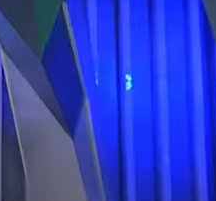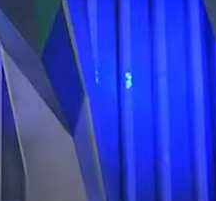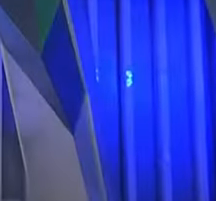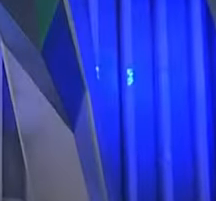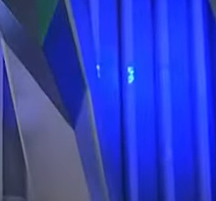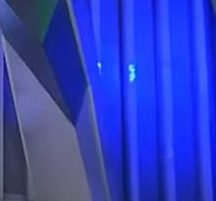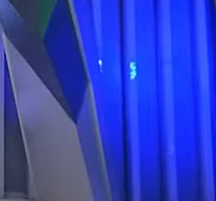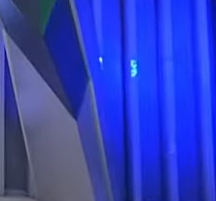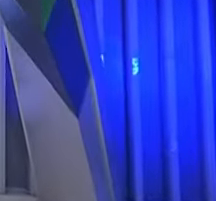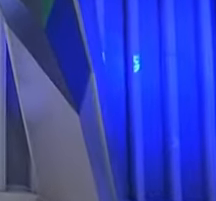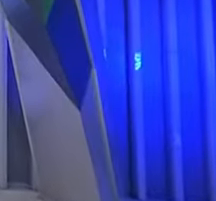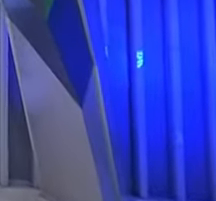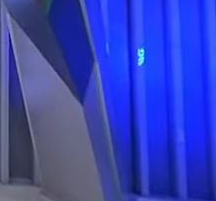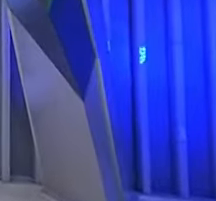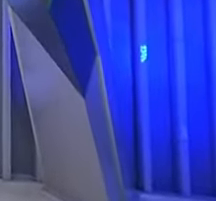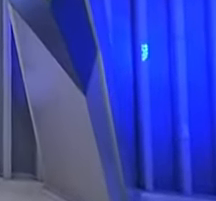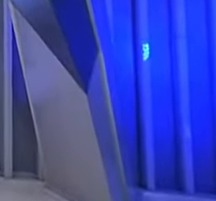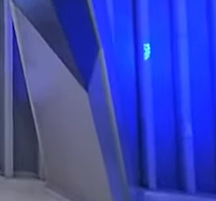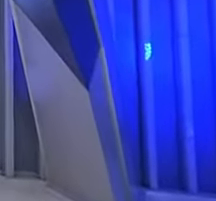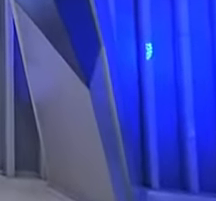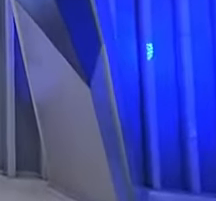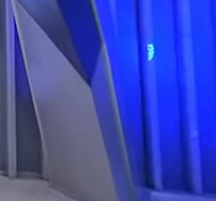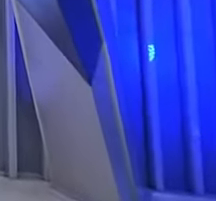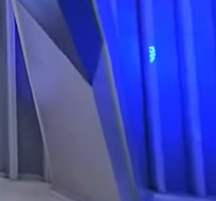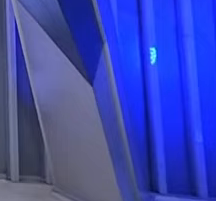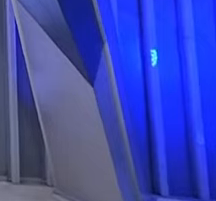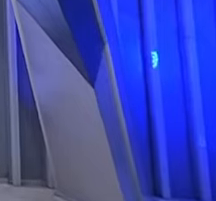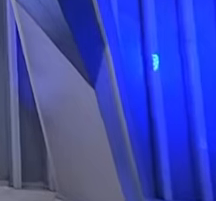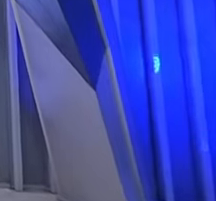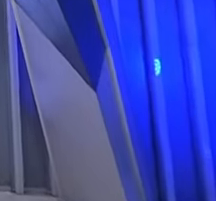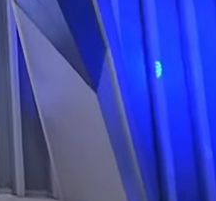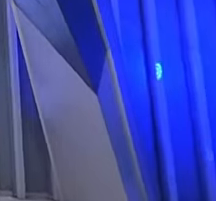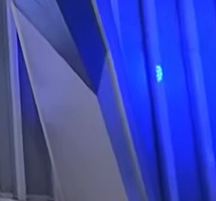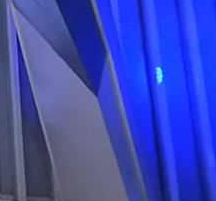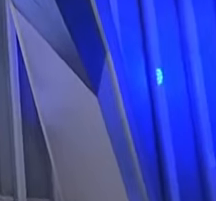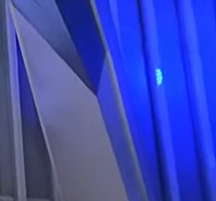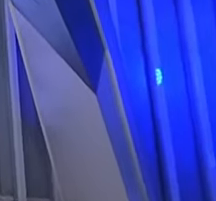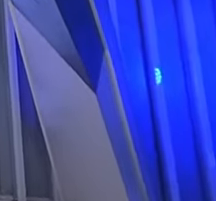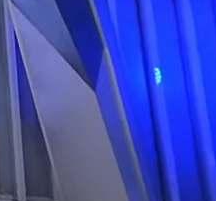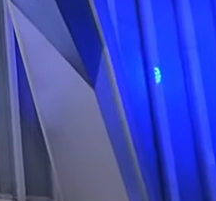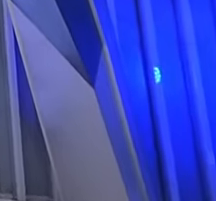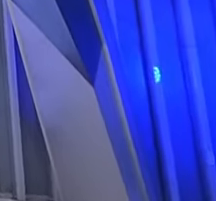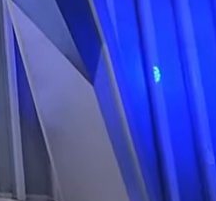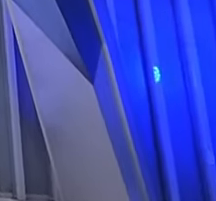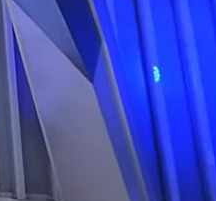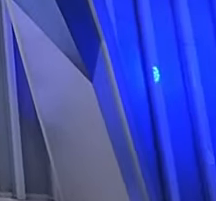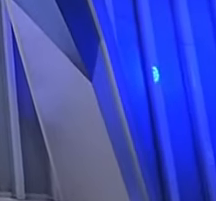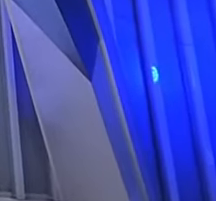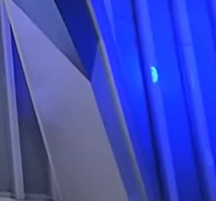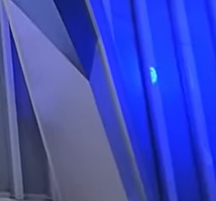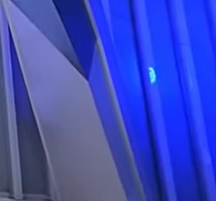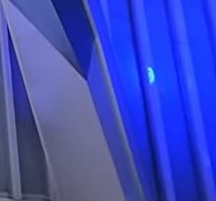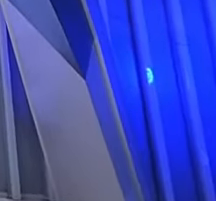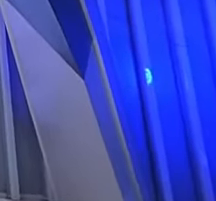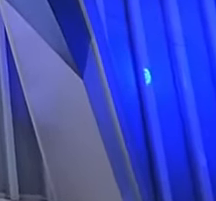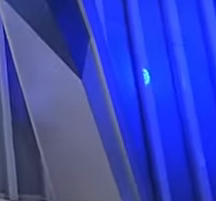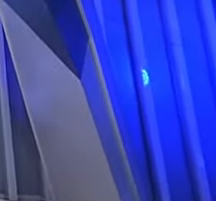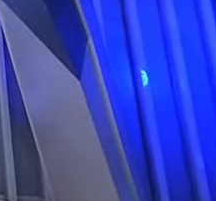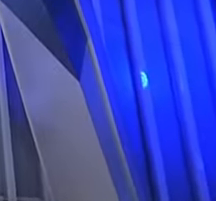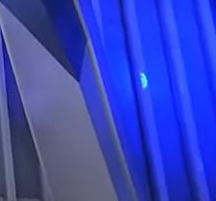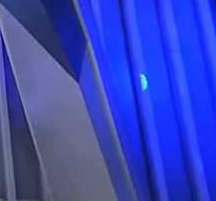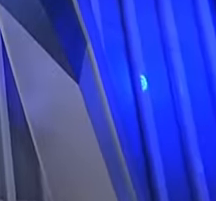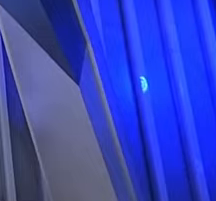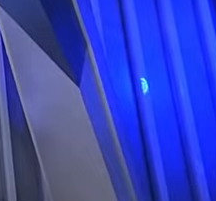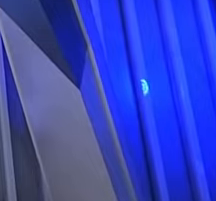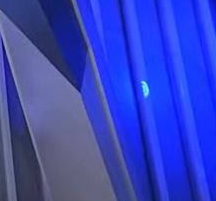At sa pagbabalik ng TV Patrol, posibleng pagnipis ng reserba ng kuryente sa gitna ng tumitinding init, pinaghahandaan